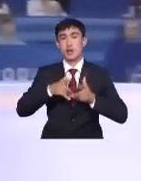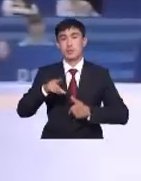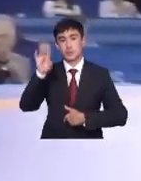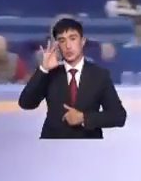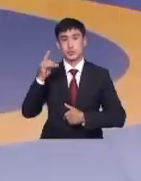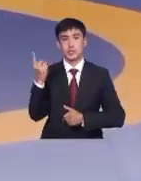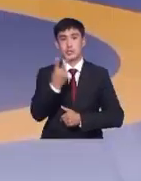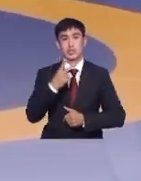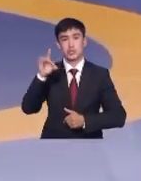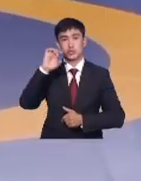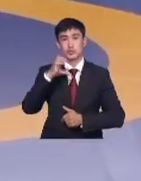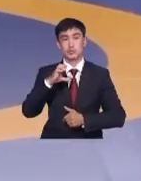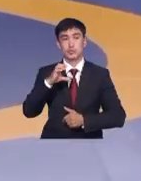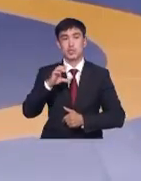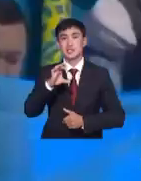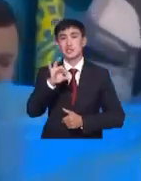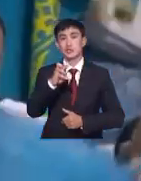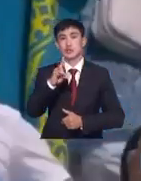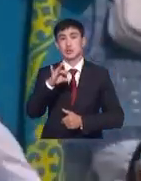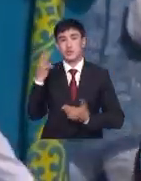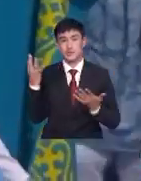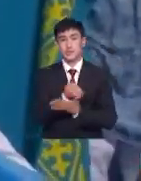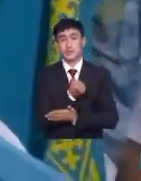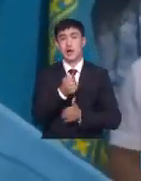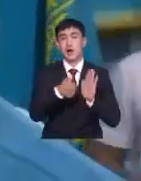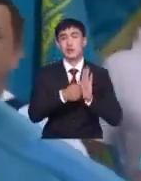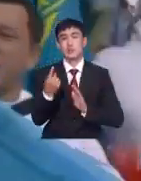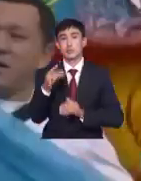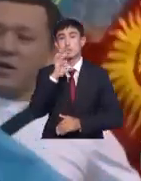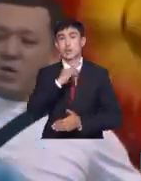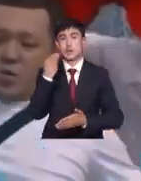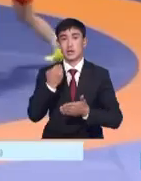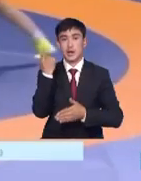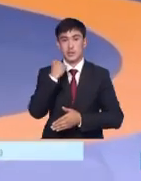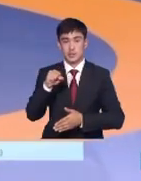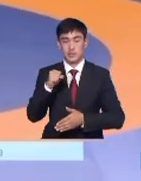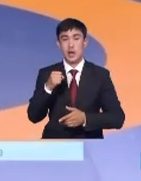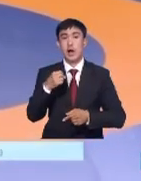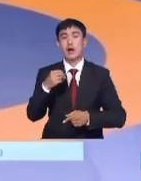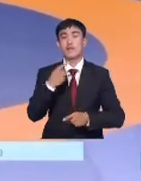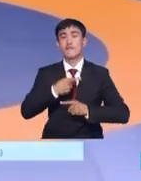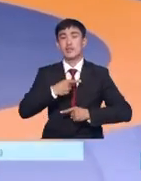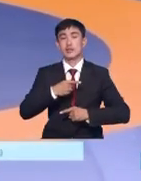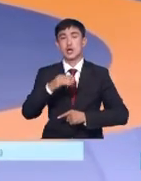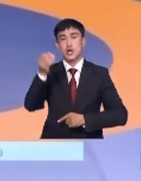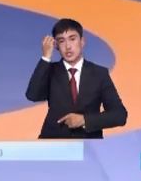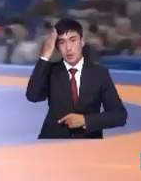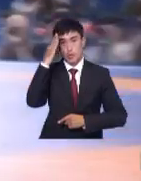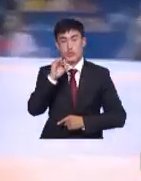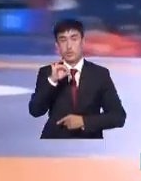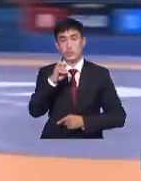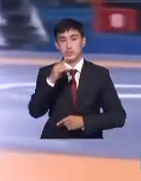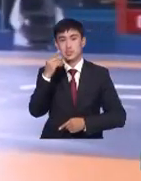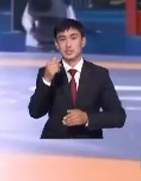біріншілігінің екі мәрте күміс жүлдегері Санан Сүлейменовті 6-1 есебімен айқын басымдықпен жеңді. Ал финалда жапондық Наоко Сакамен